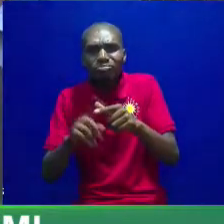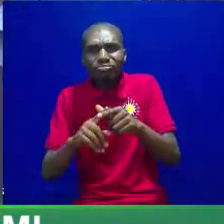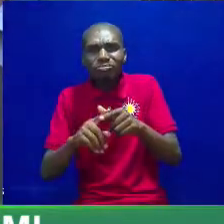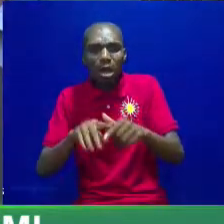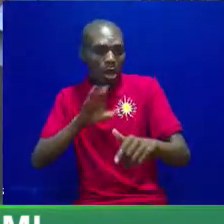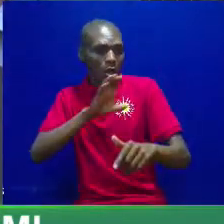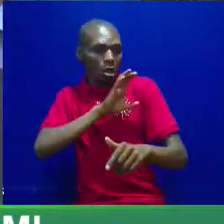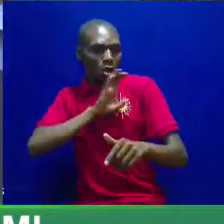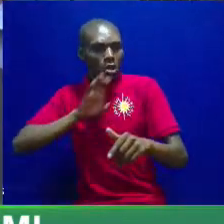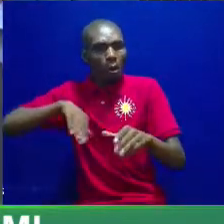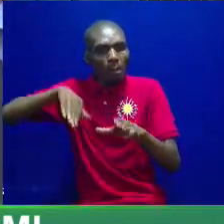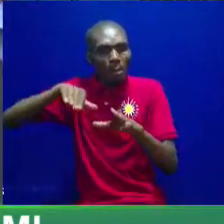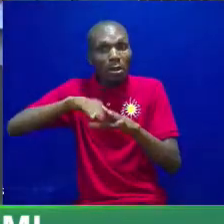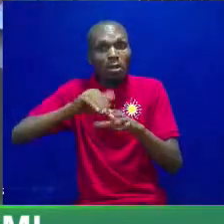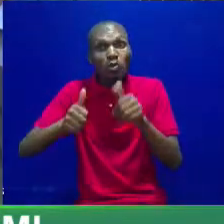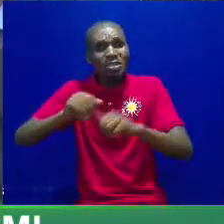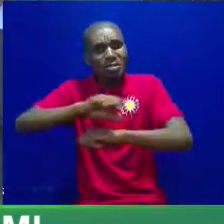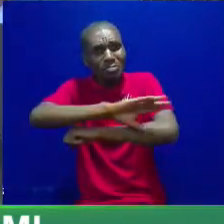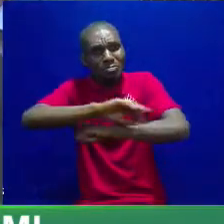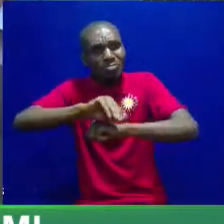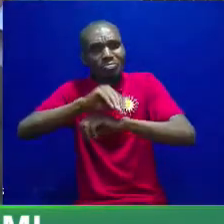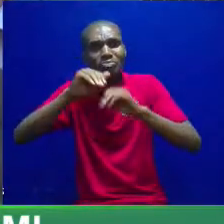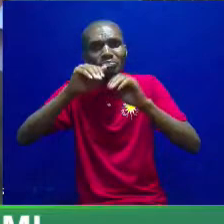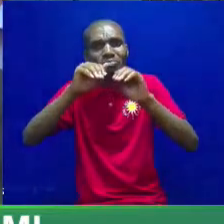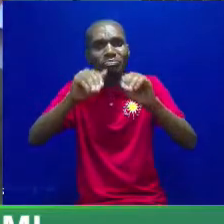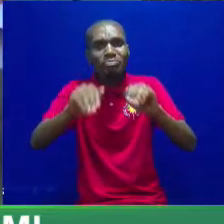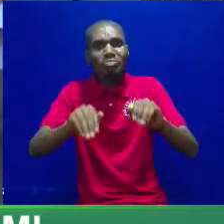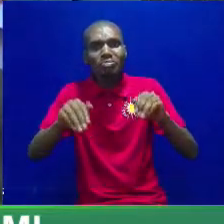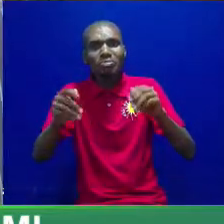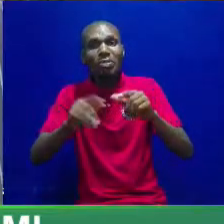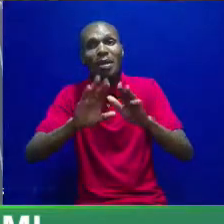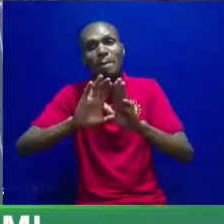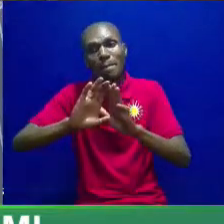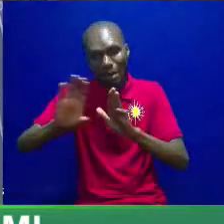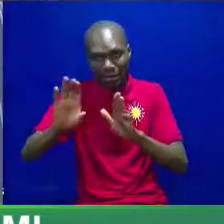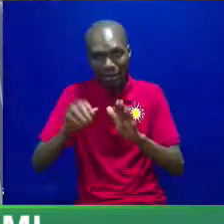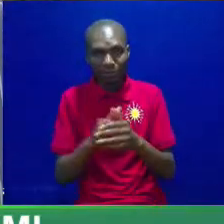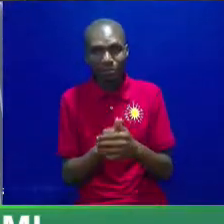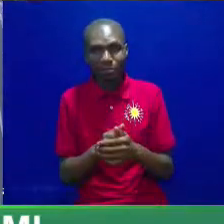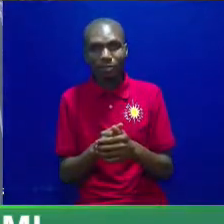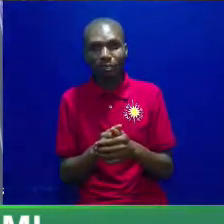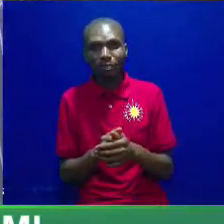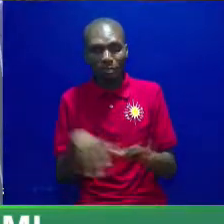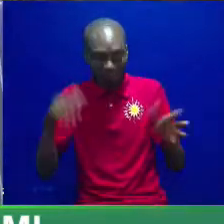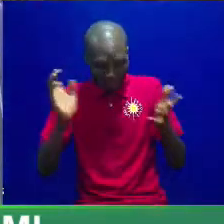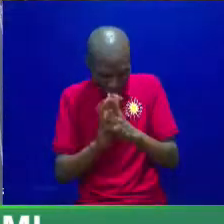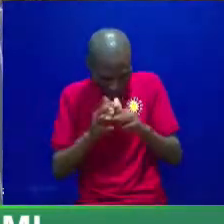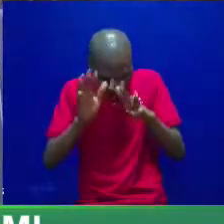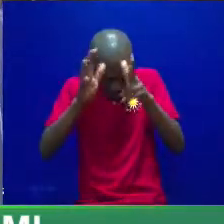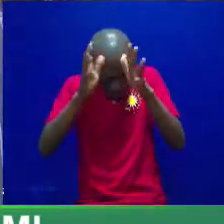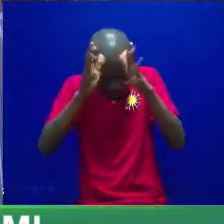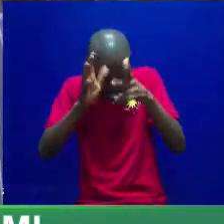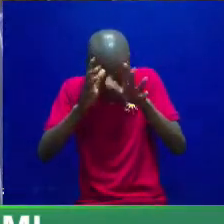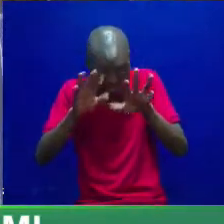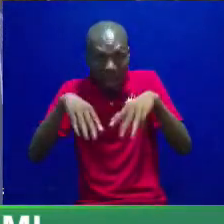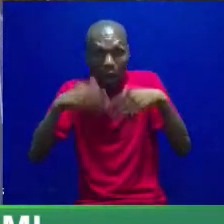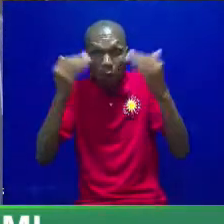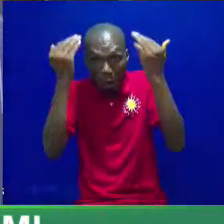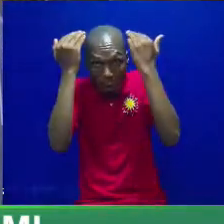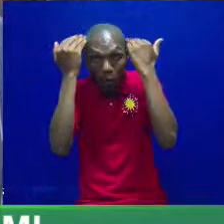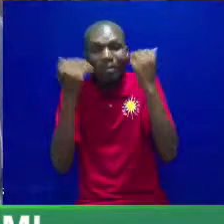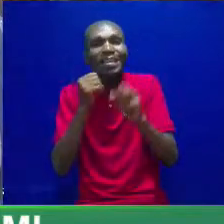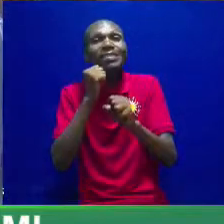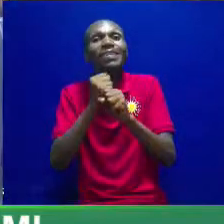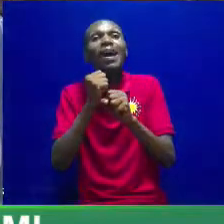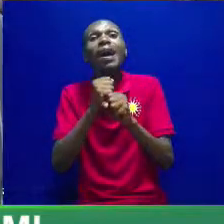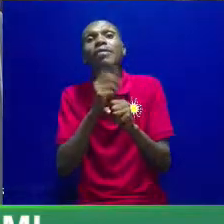sikamati chiko iba malemo lakini wewe wetu tuabonya kuire tuabira nili na tunafurahia mahakama vile imefanya